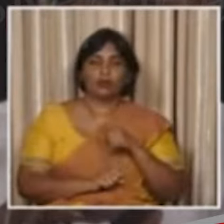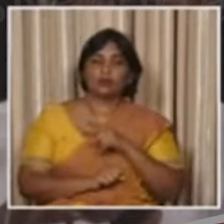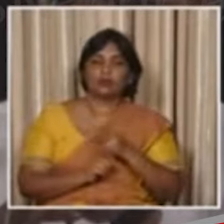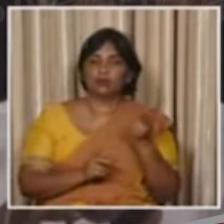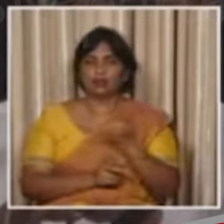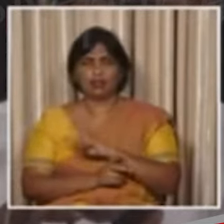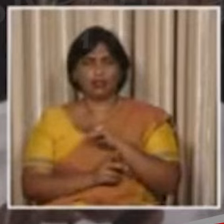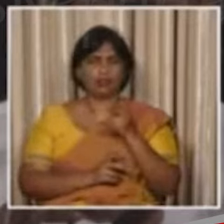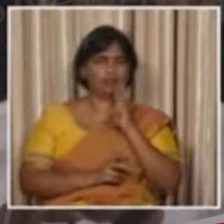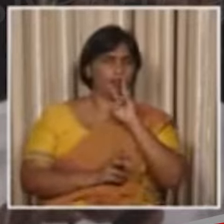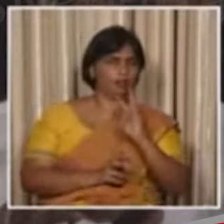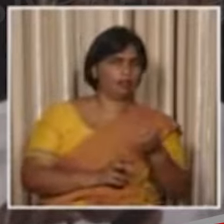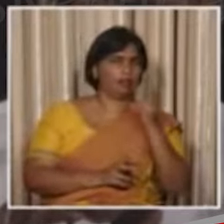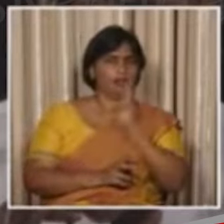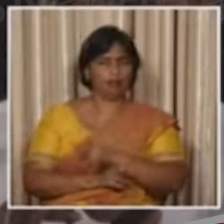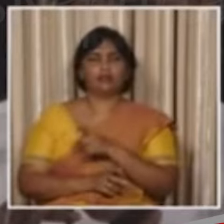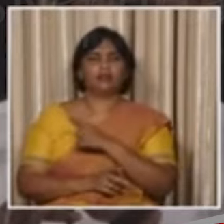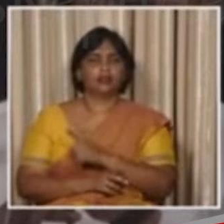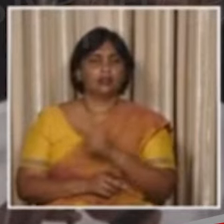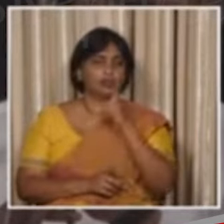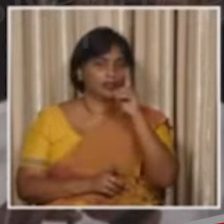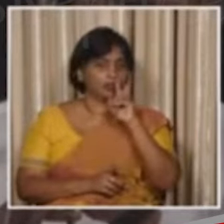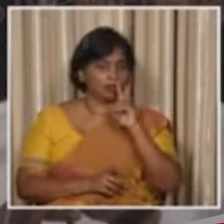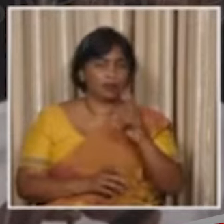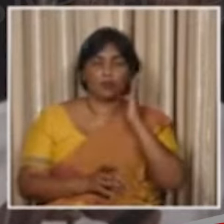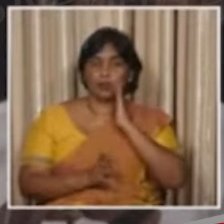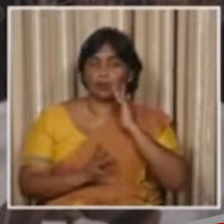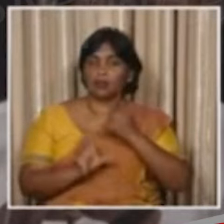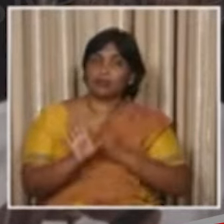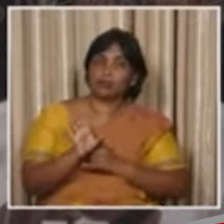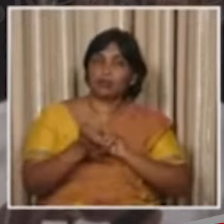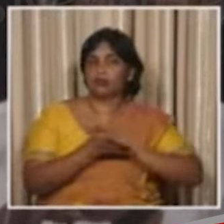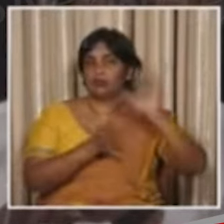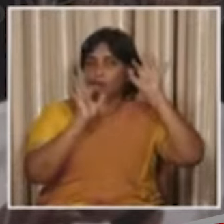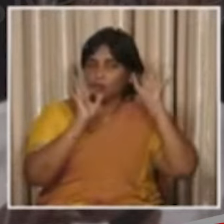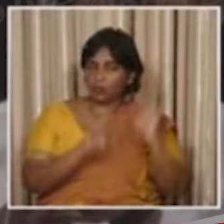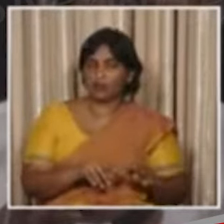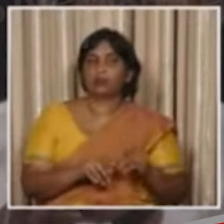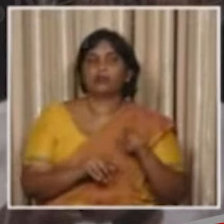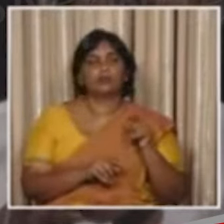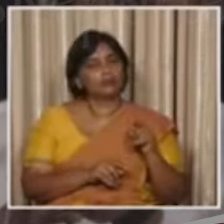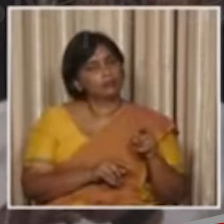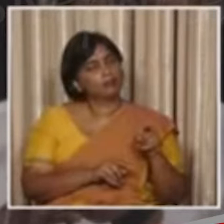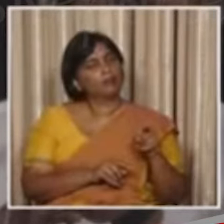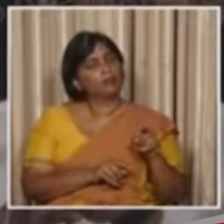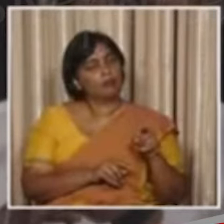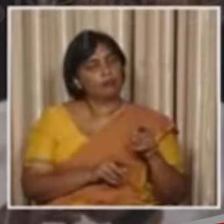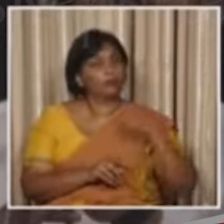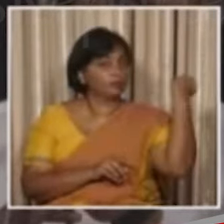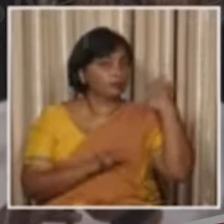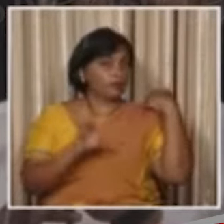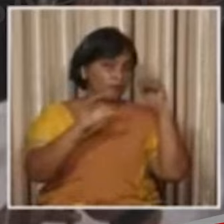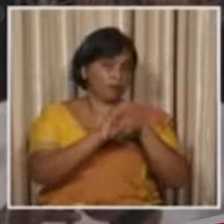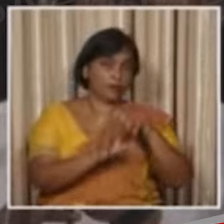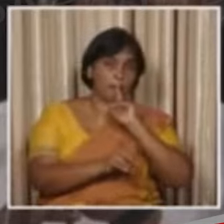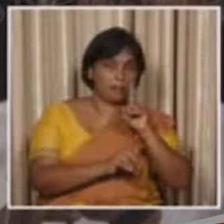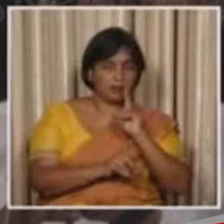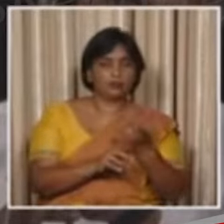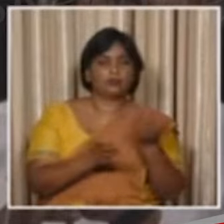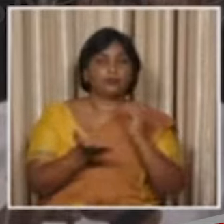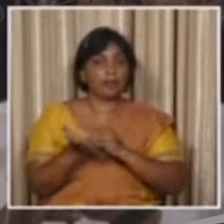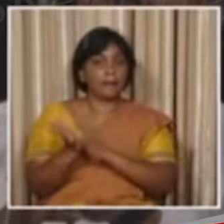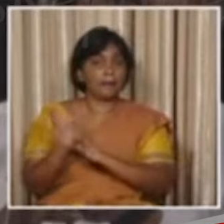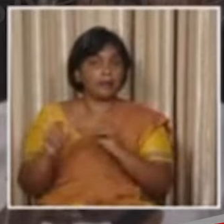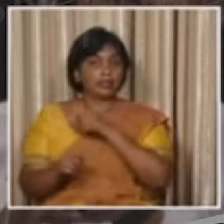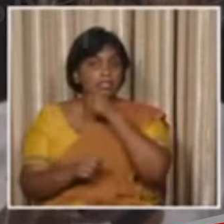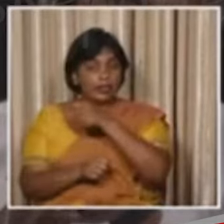දෙපැත්තක කතා දෙකක් කියන්නේ. එක තැනකදී කියනවා පිටරට තරුණයෝ යවන්න එපා කියලා මේ රැස්වීම් වලට ගිහිලා බණිනවා. හැබැයි මාධ්‍ය